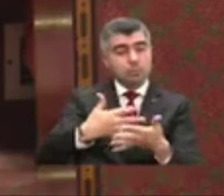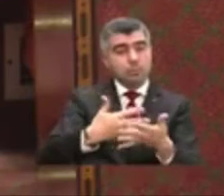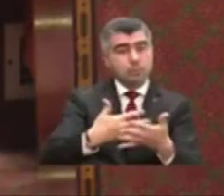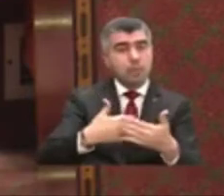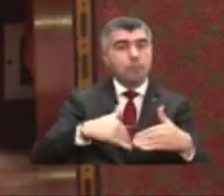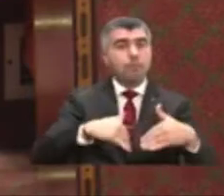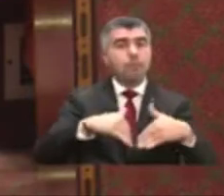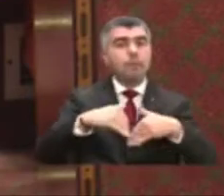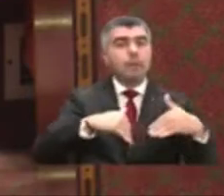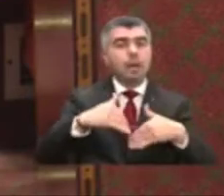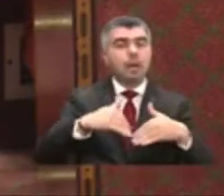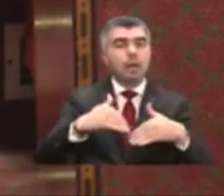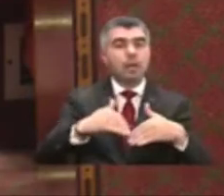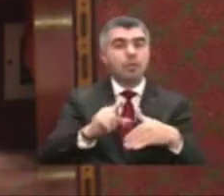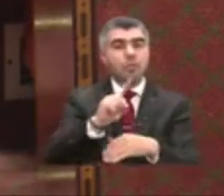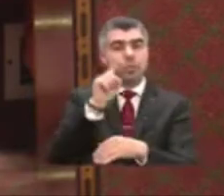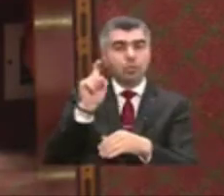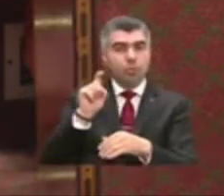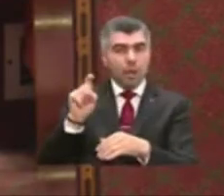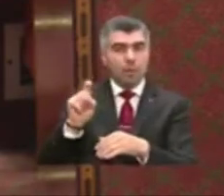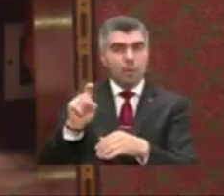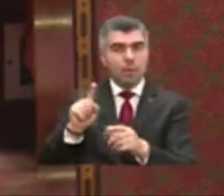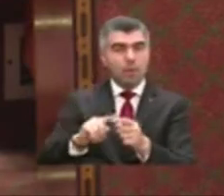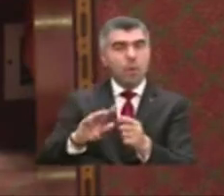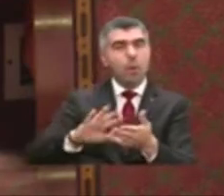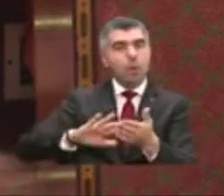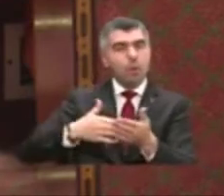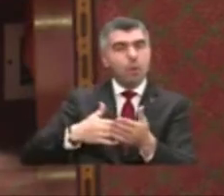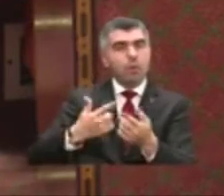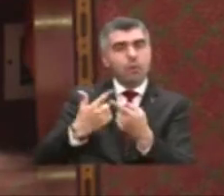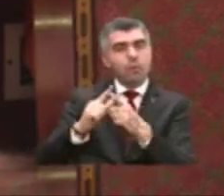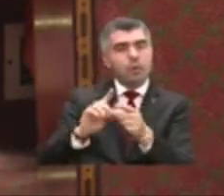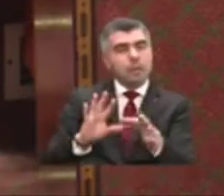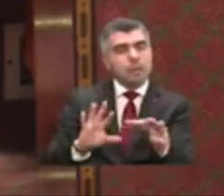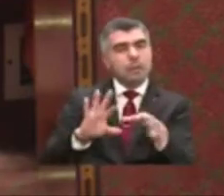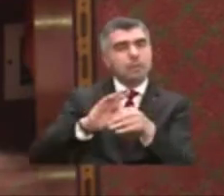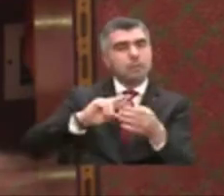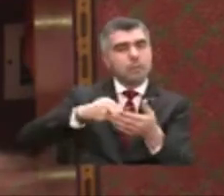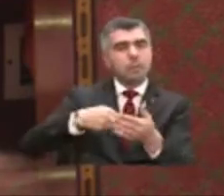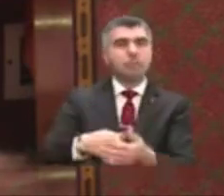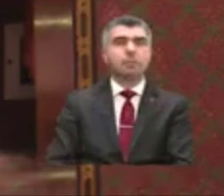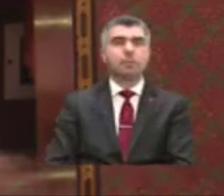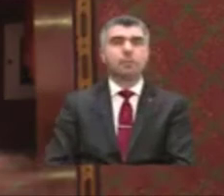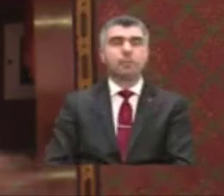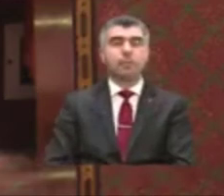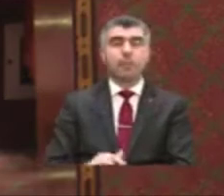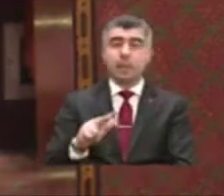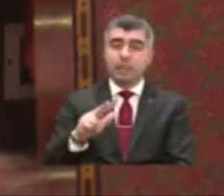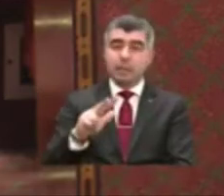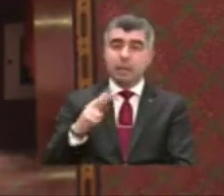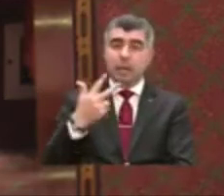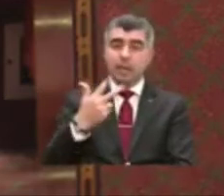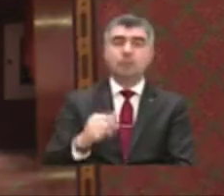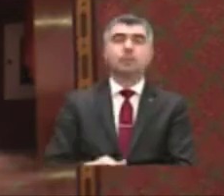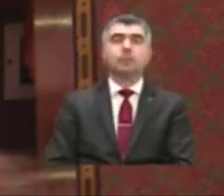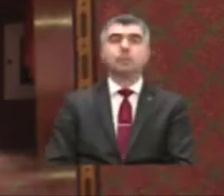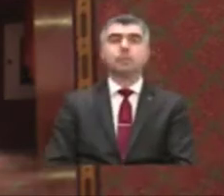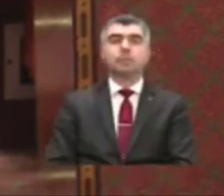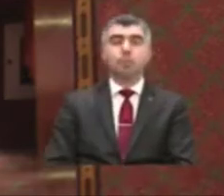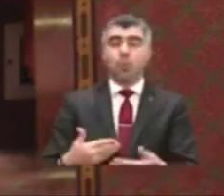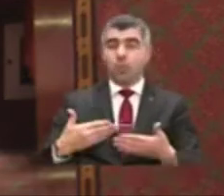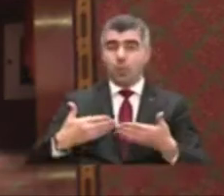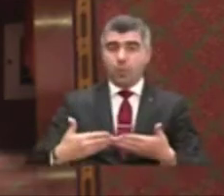كطرق جماعيه باش يمكن لها الدخول في اطار هاد الشراكات. والنقطة الثالثة وهو أنه